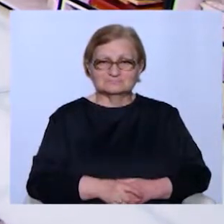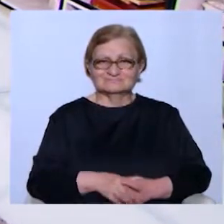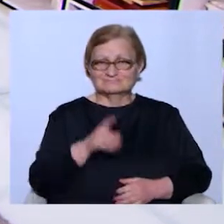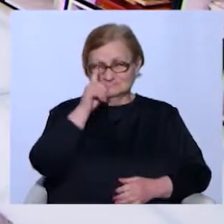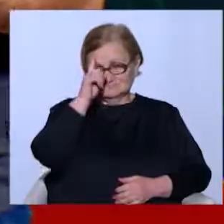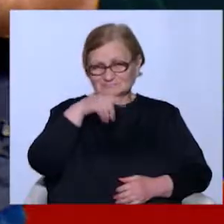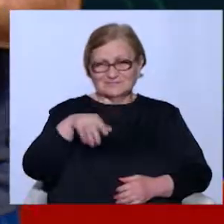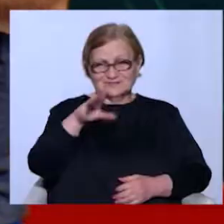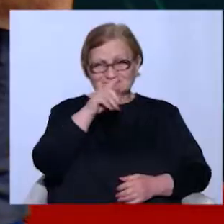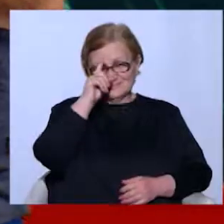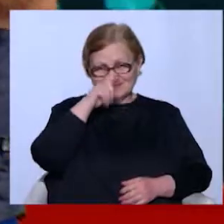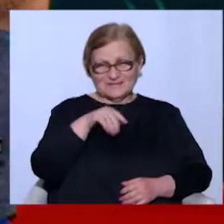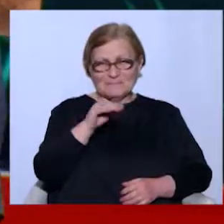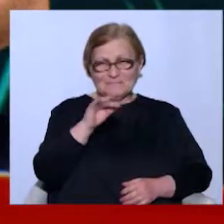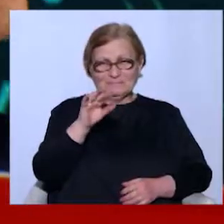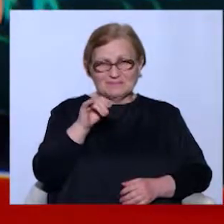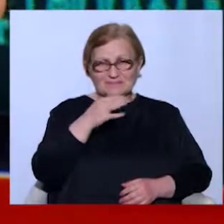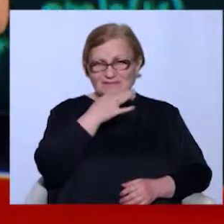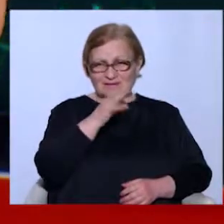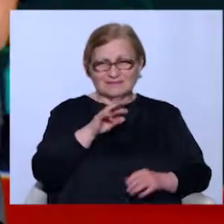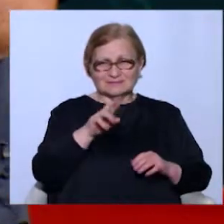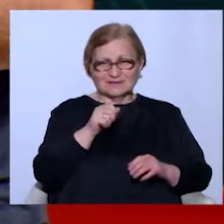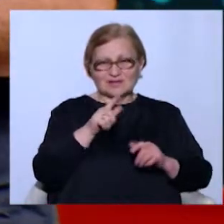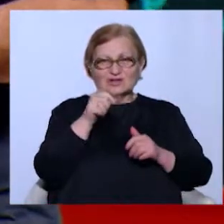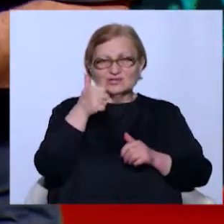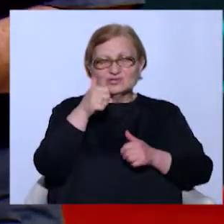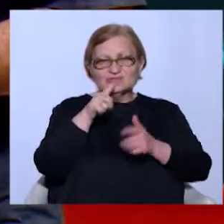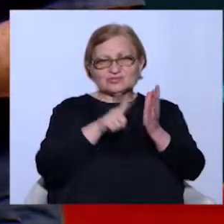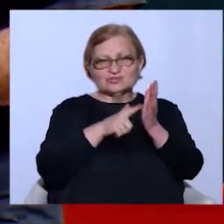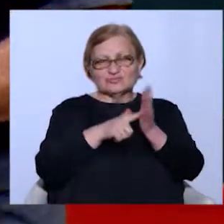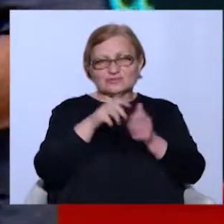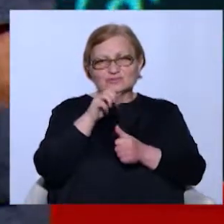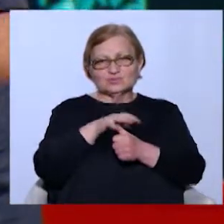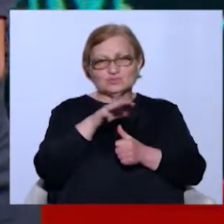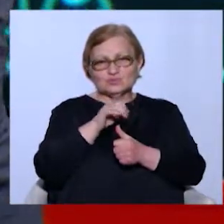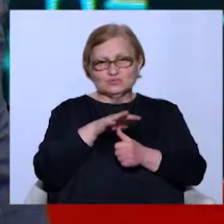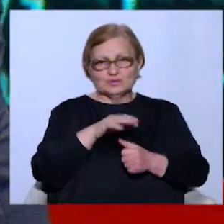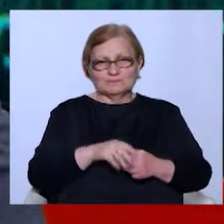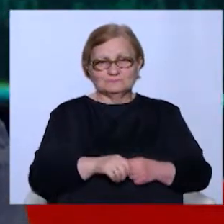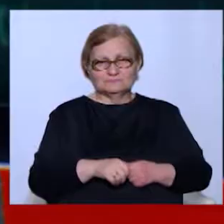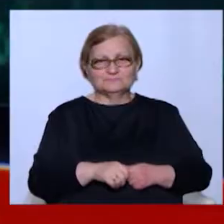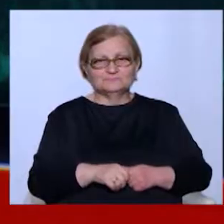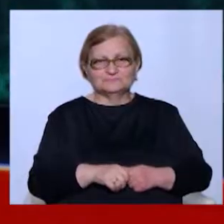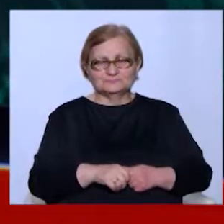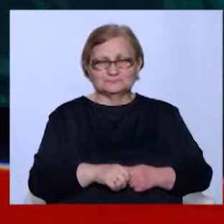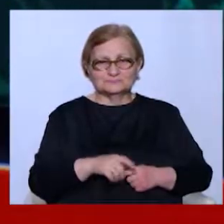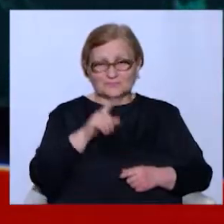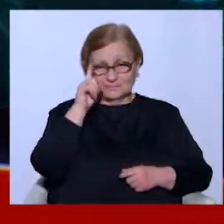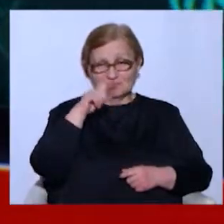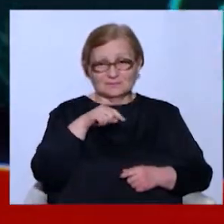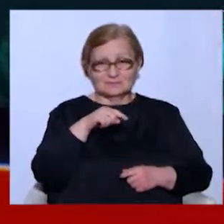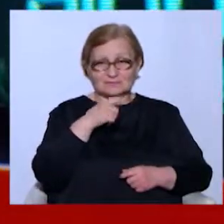ფიფქია და შვიდი ჯუჯა. გაგიგიათ ხო? ძალიან სახალისო მულტფილმია. ფიფქია და შვიდი ჯუჯა. ალბათ ისიც